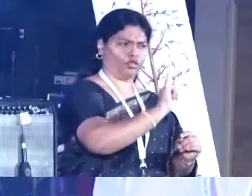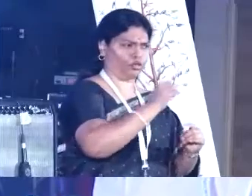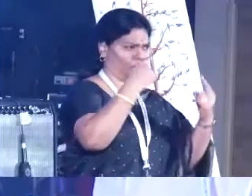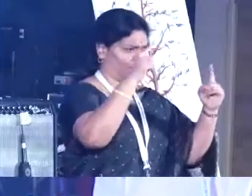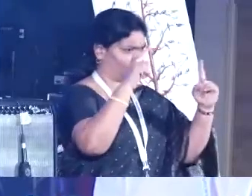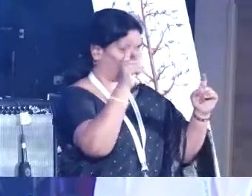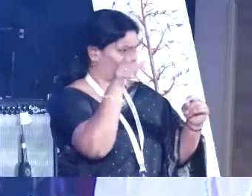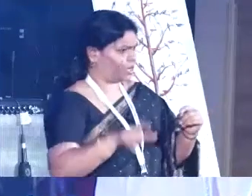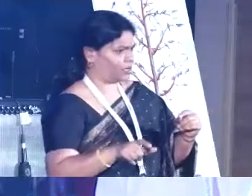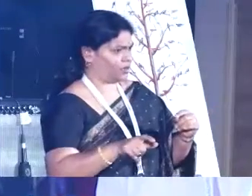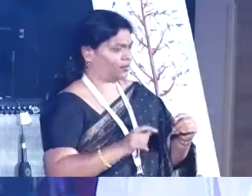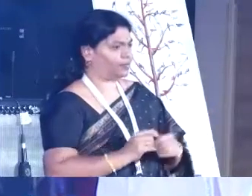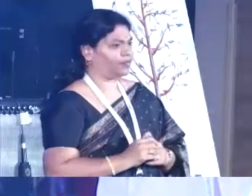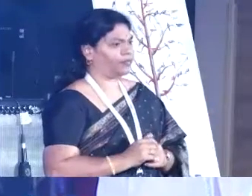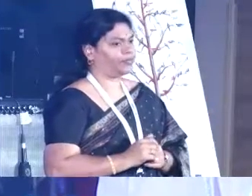दिखाऊँगा।